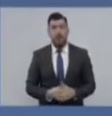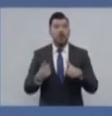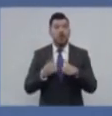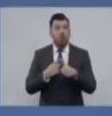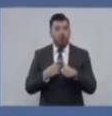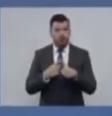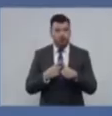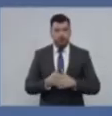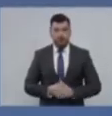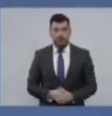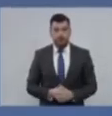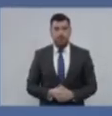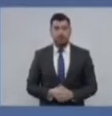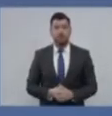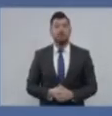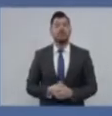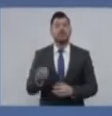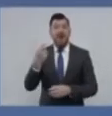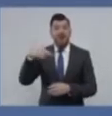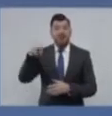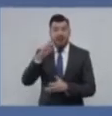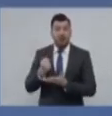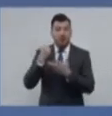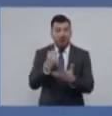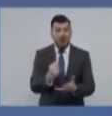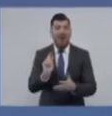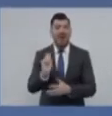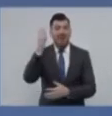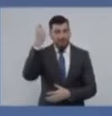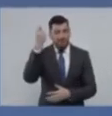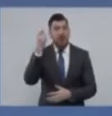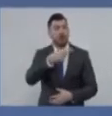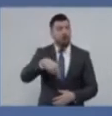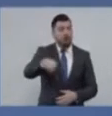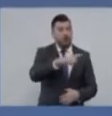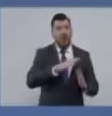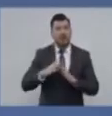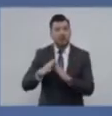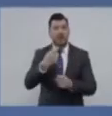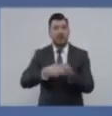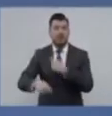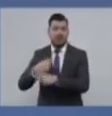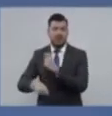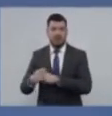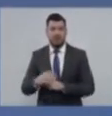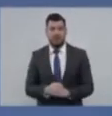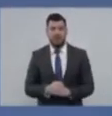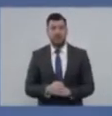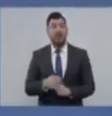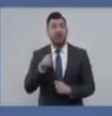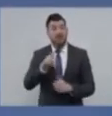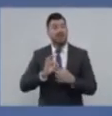σημαντικά την επιδότηση ρεύματος σε νοικοκυριά και επιχειρήσεις συνεχίζουμε την επιδότηση φυσικού